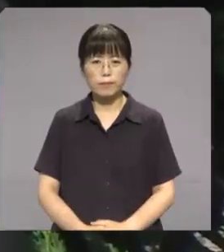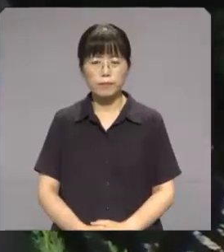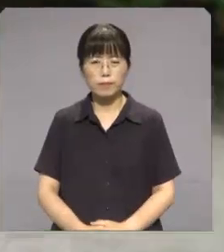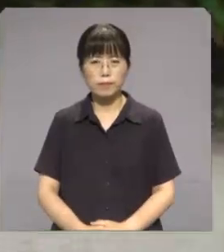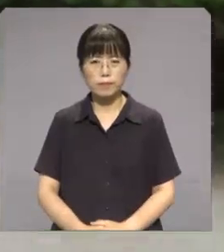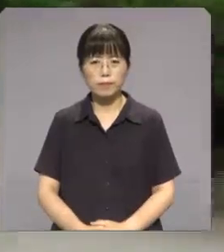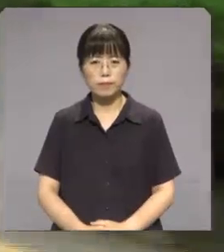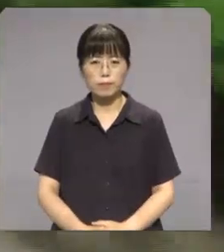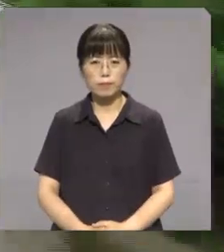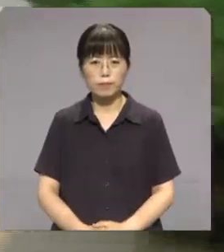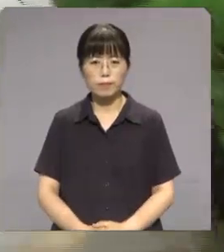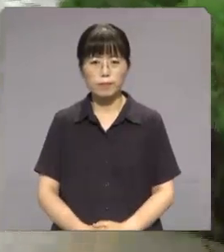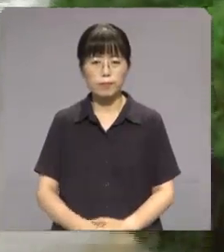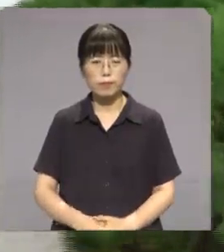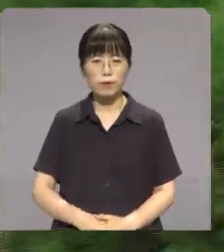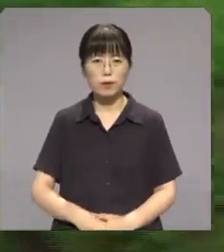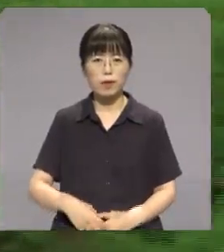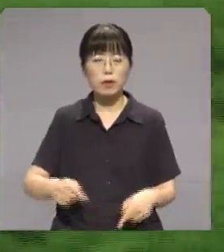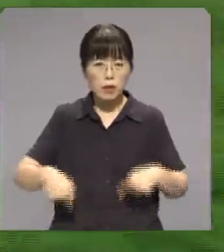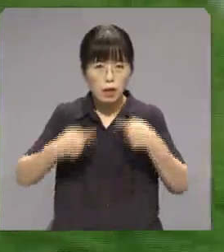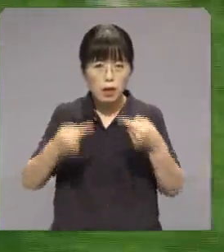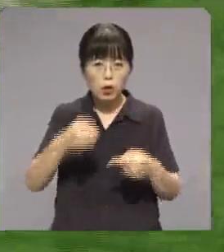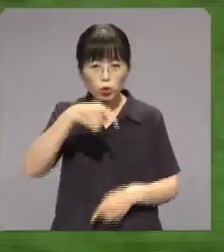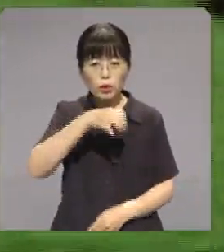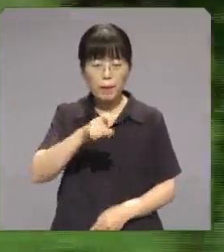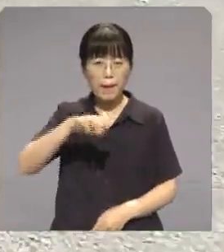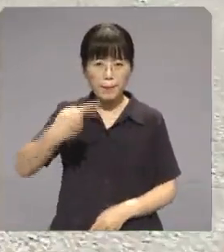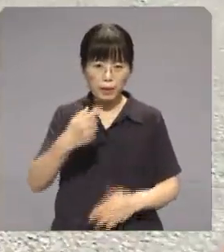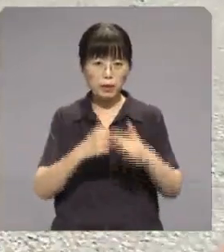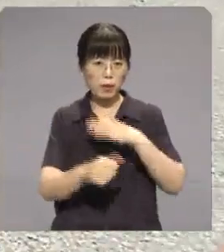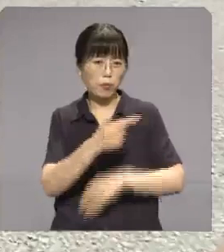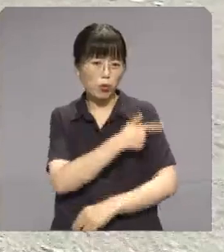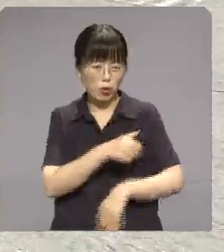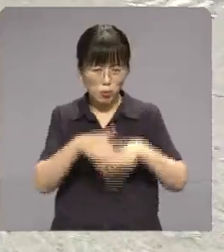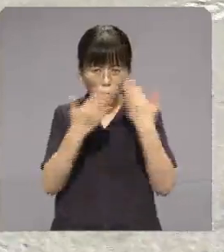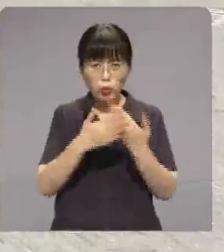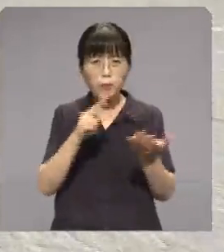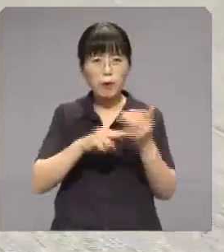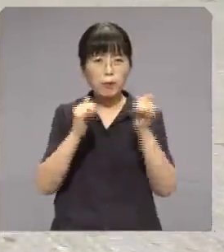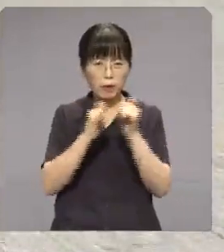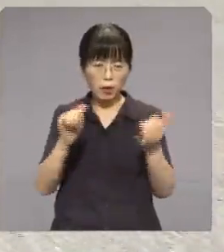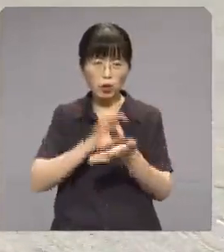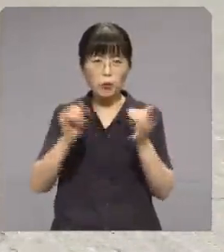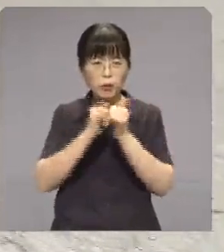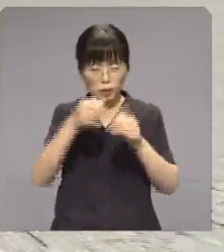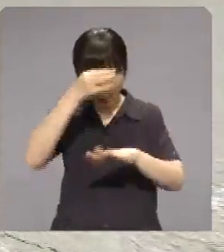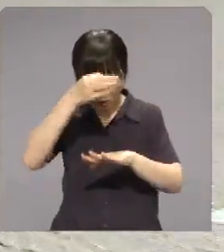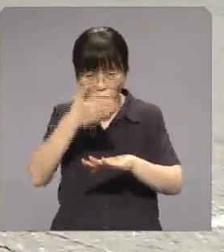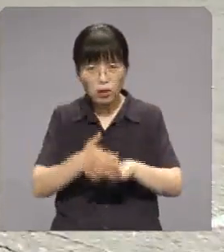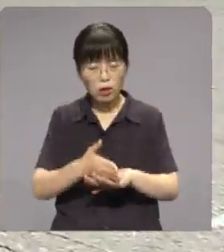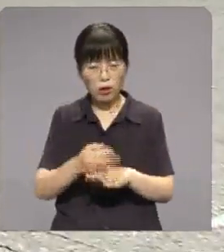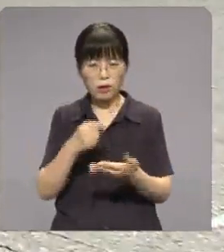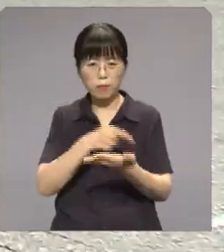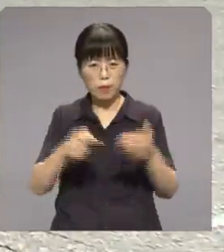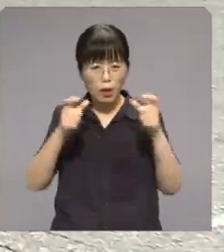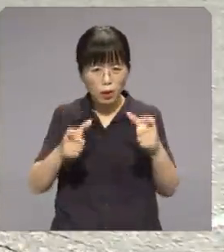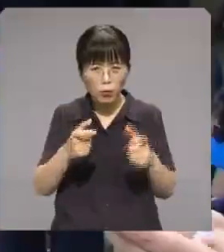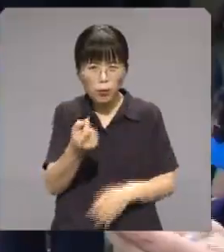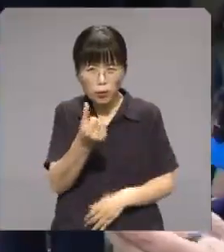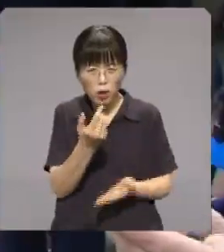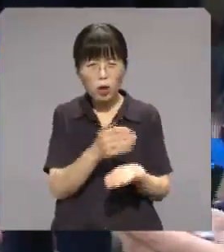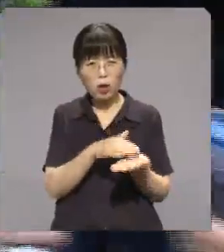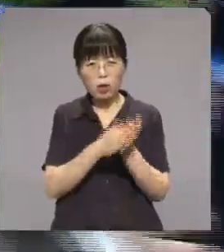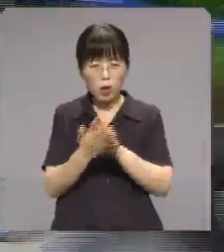다하겠습니다. 뒤이어 출석한 위메프 대표이사도 모든 판매자와 소비자에게 죄송하다며 피해 규모를